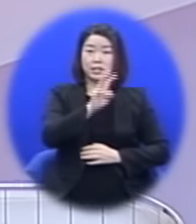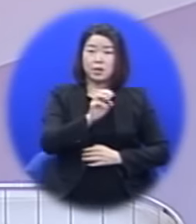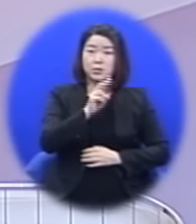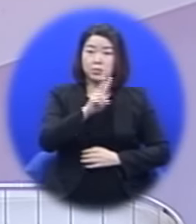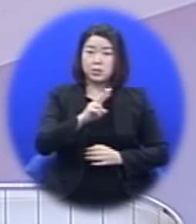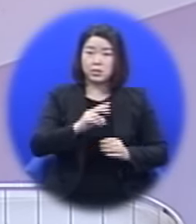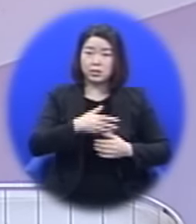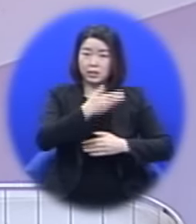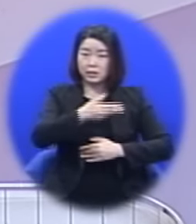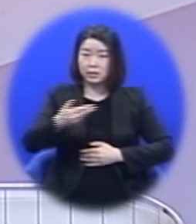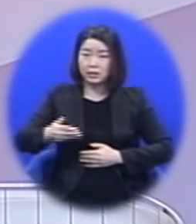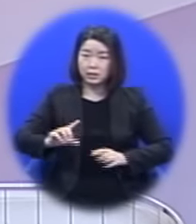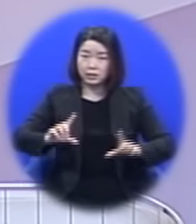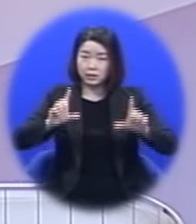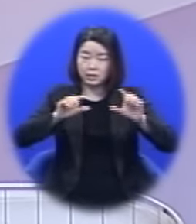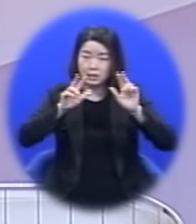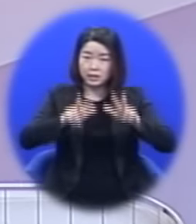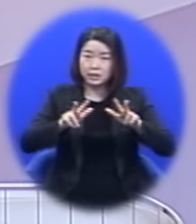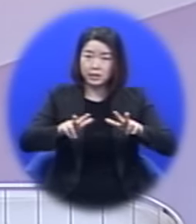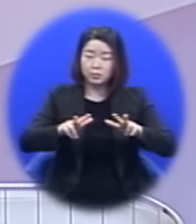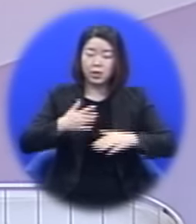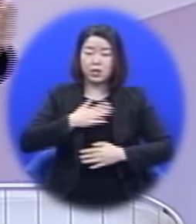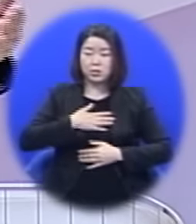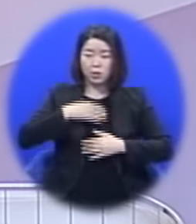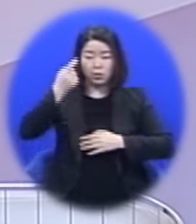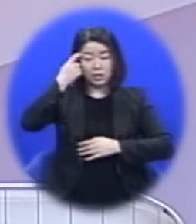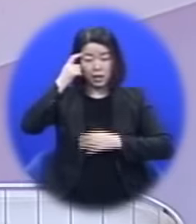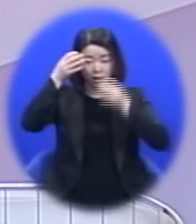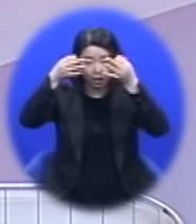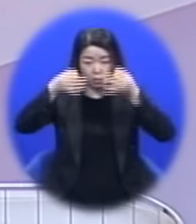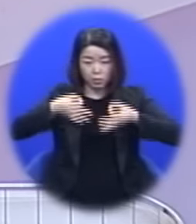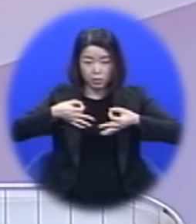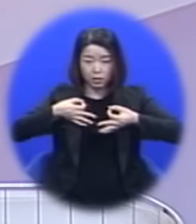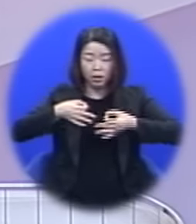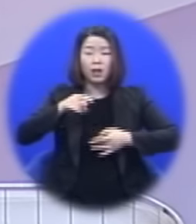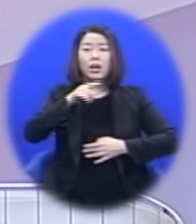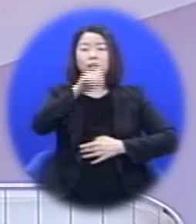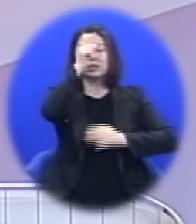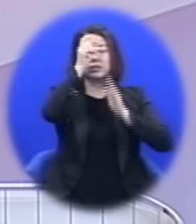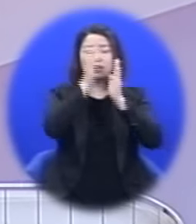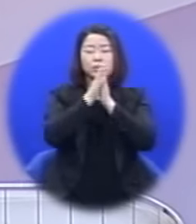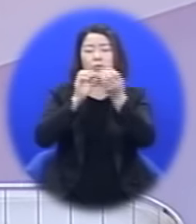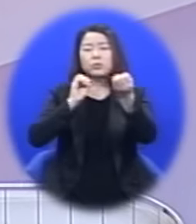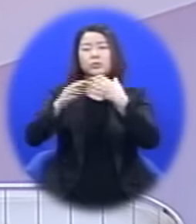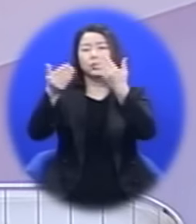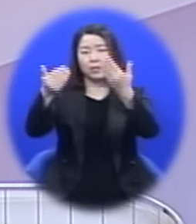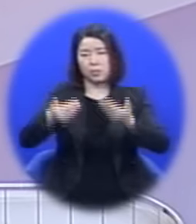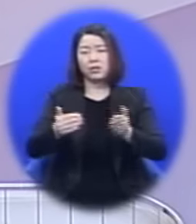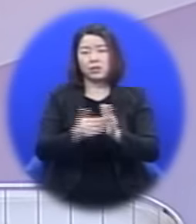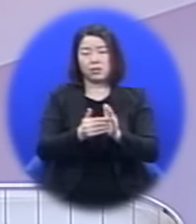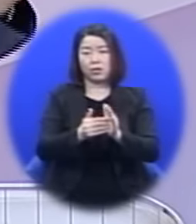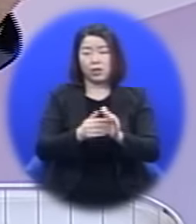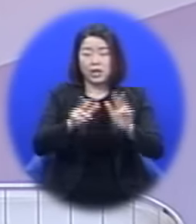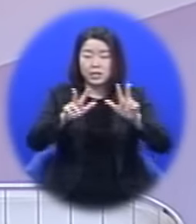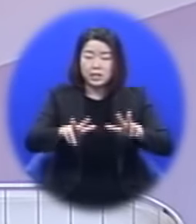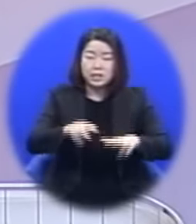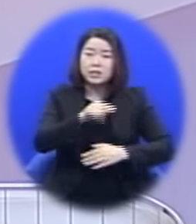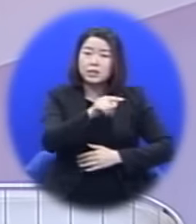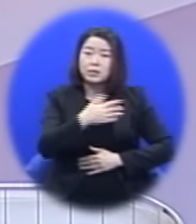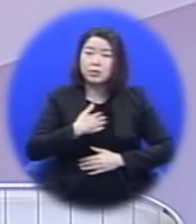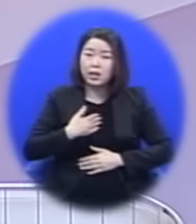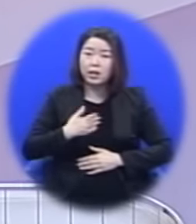32년이 지난 지금 저를 돌아보니까 그 기도가 응답 받은 거예요. 지금 제 모습이 그 기도에